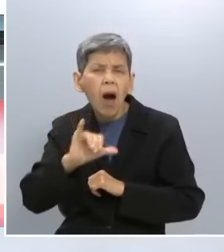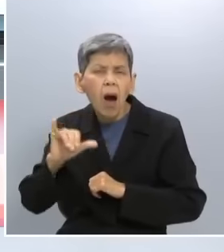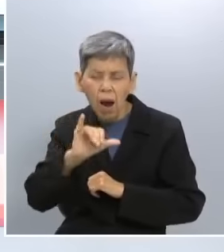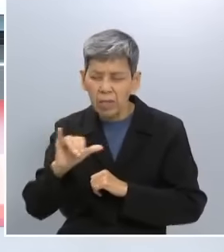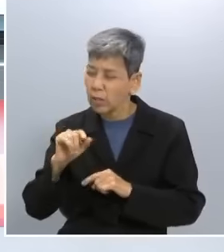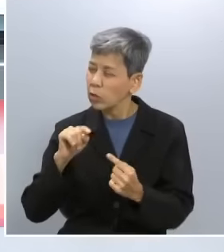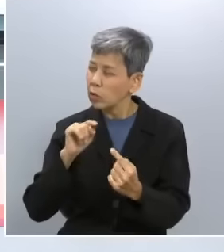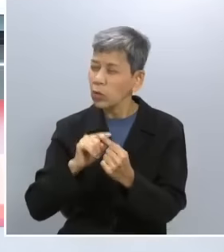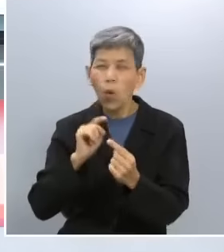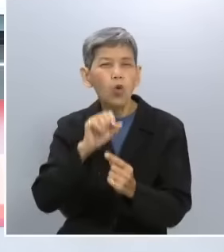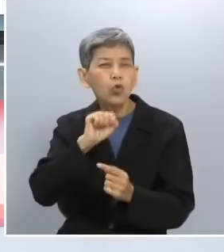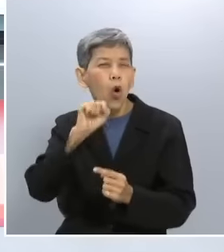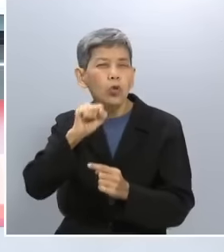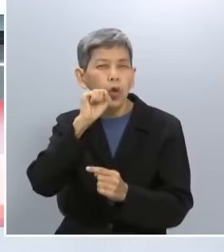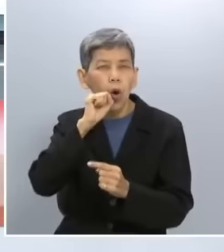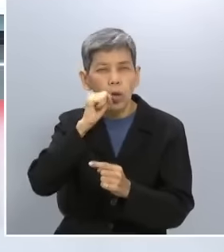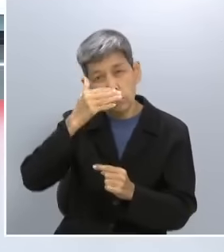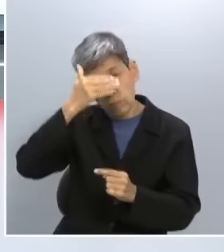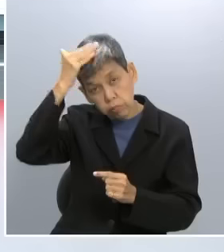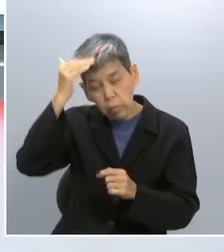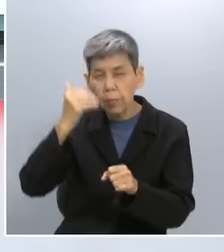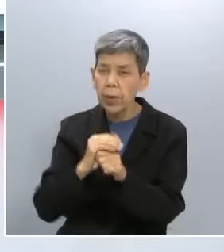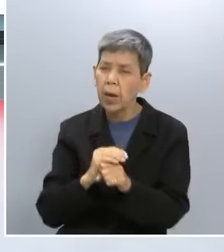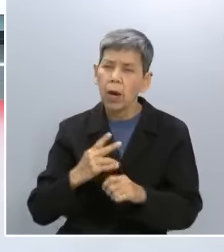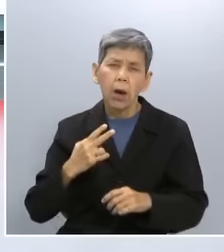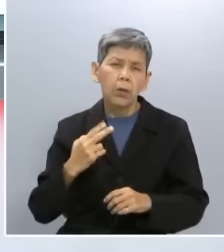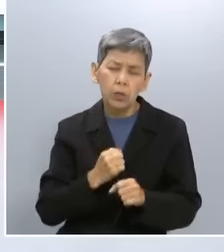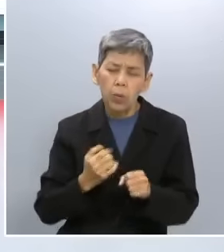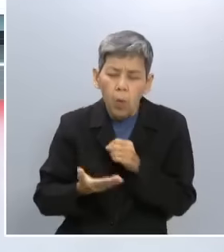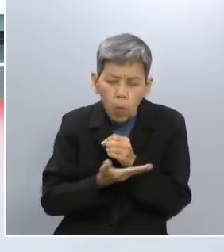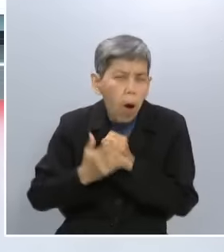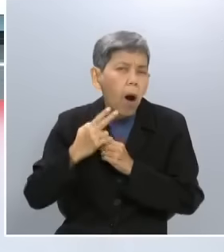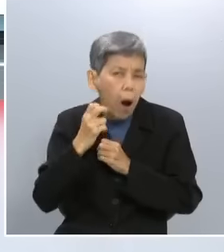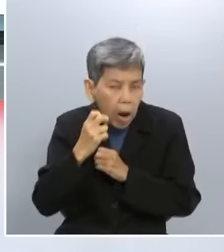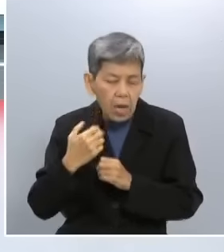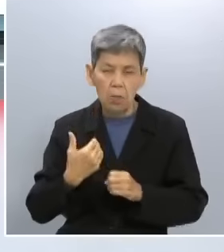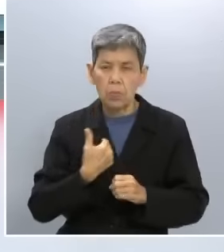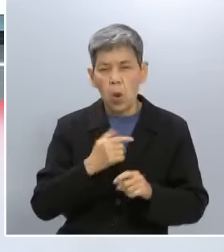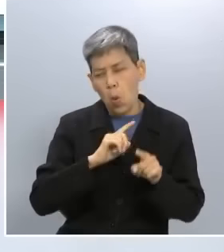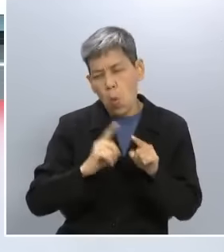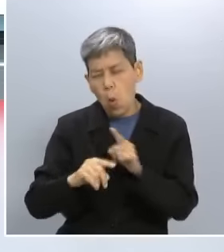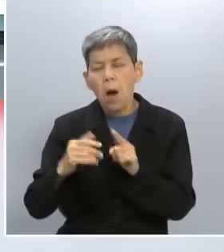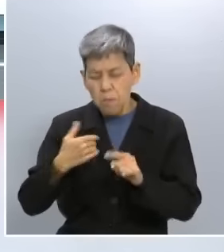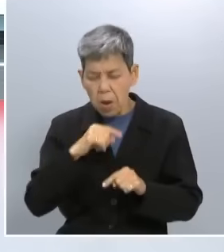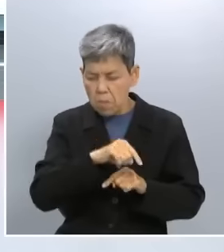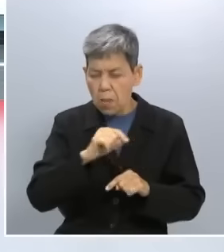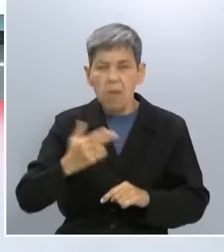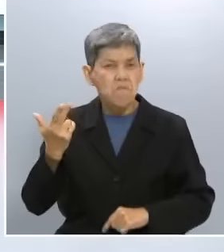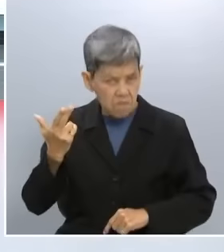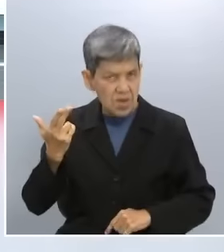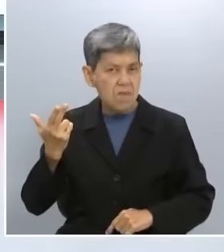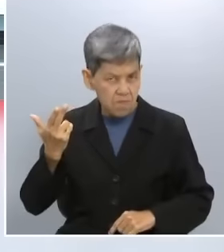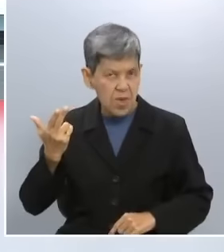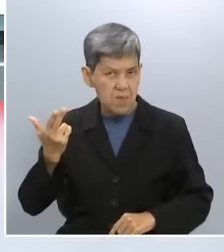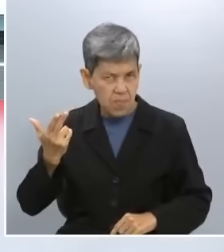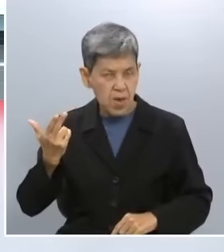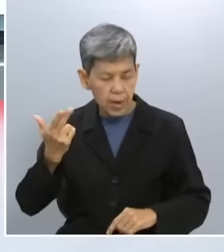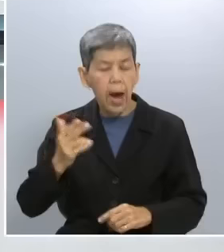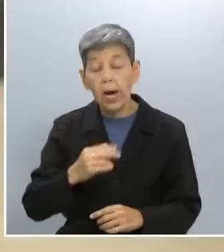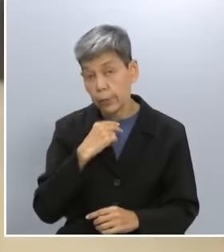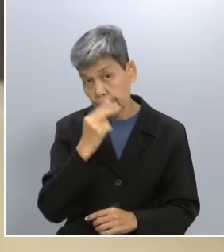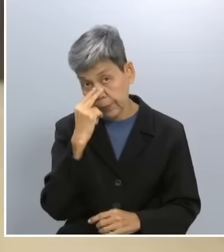ไปมั่วสุมนะฮะไม่ว่าจะเป็นทั้งไอซ์นะครับแล้วก็เหมือนกับมียงมียาต่างๆนานาม ีปืนด้วย มีปืนด้วย ค่ะ โอเคลอง